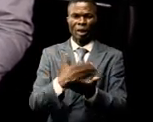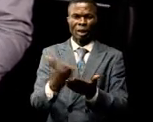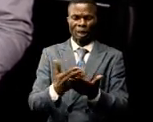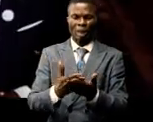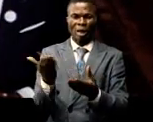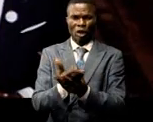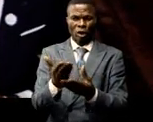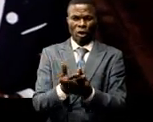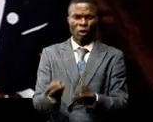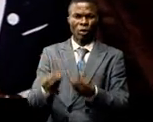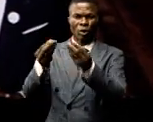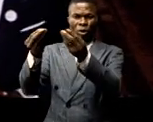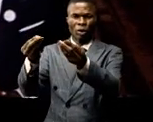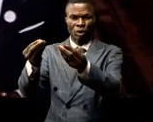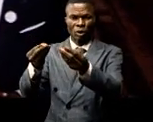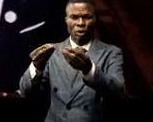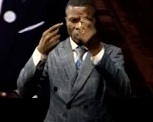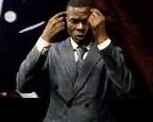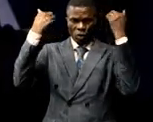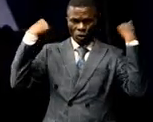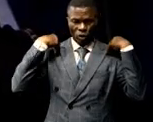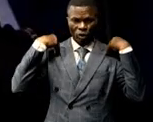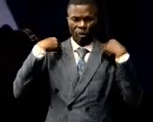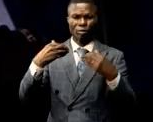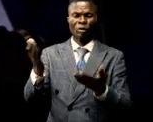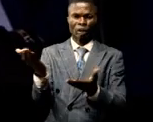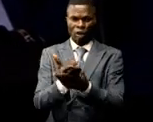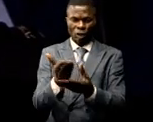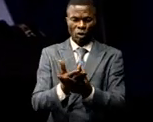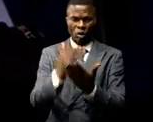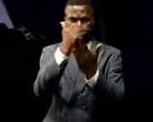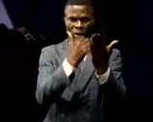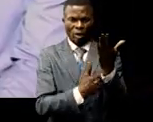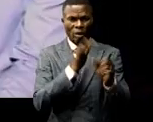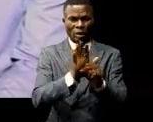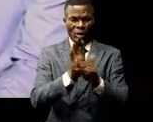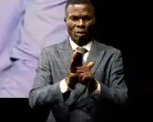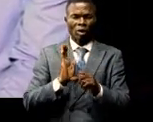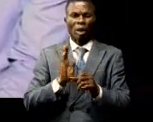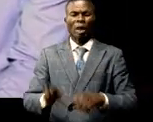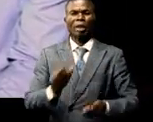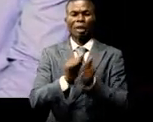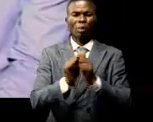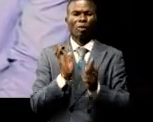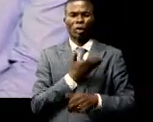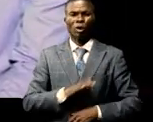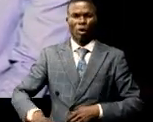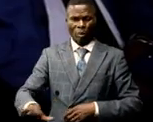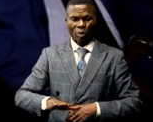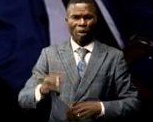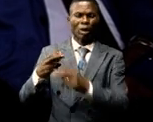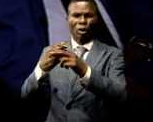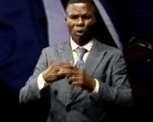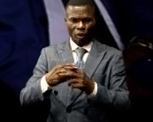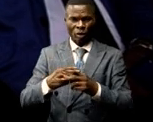à soumettre aux décideurs. Cahier reprenant plusieurs points de la vie nationale, dont la question sécuritaire